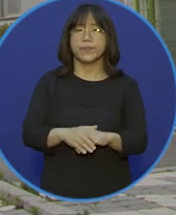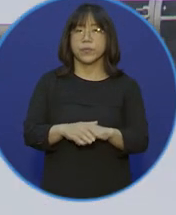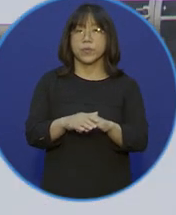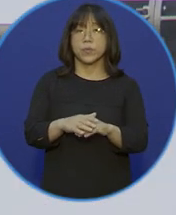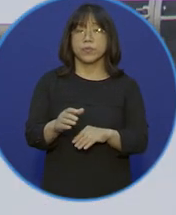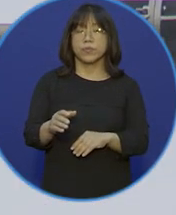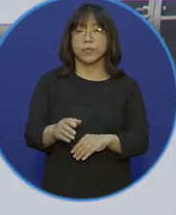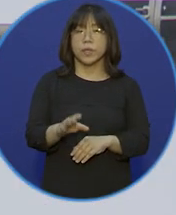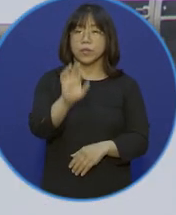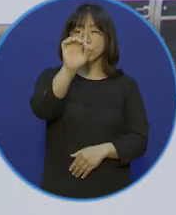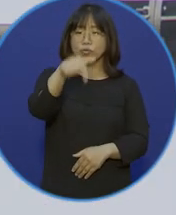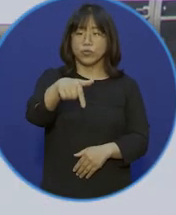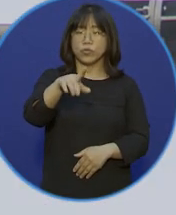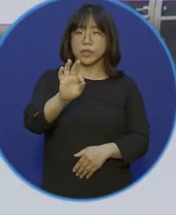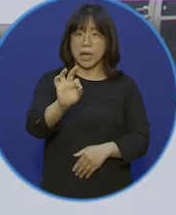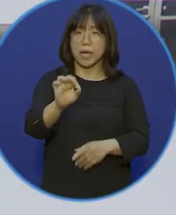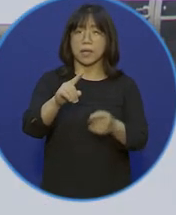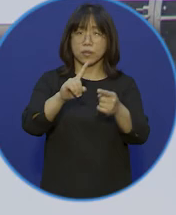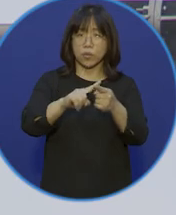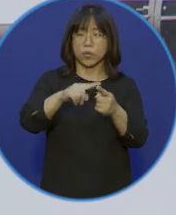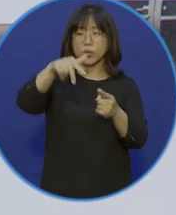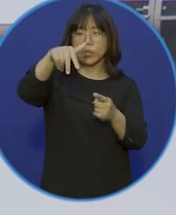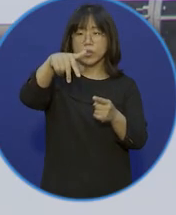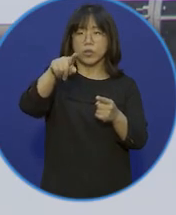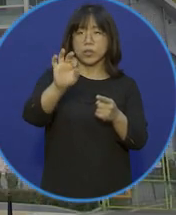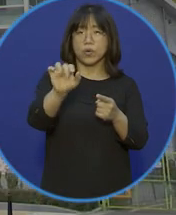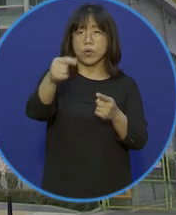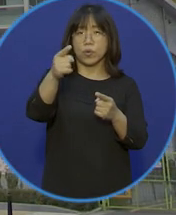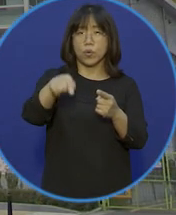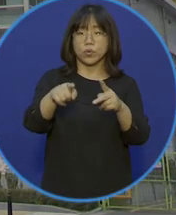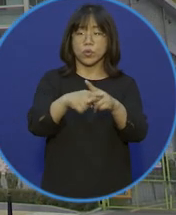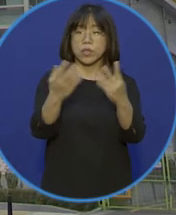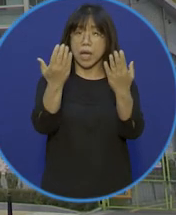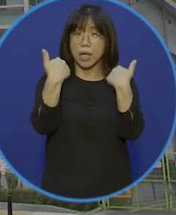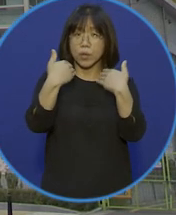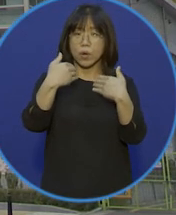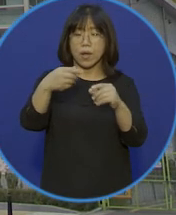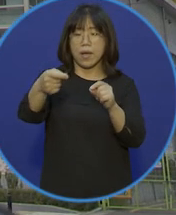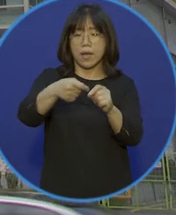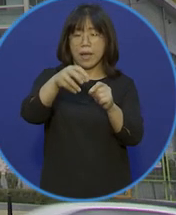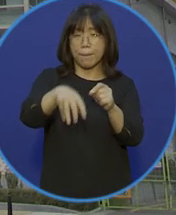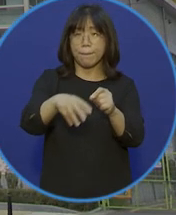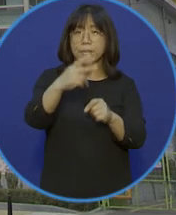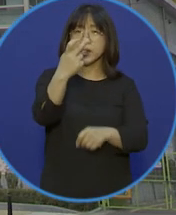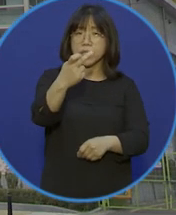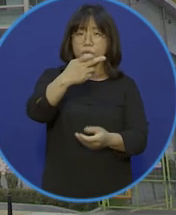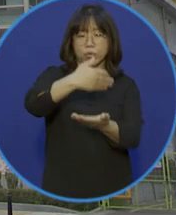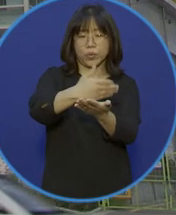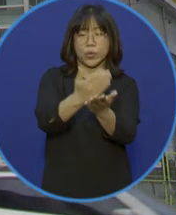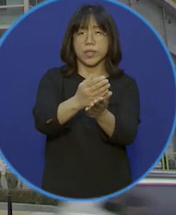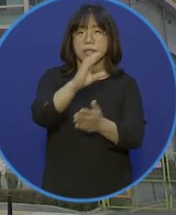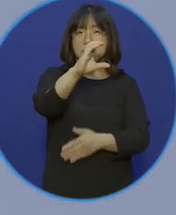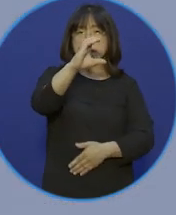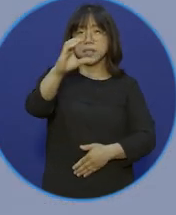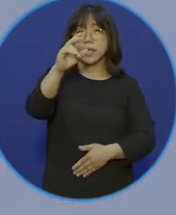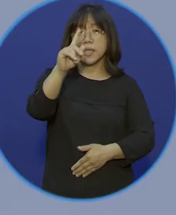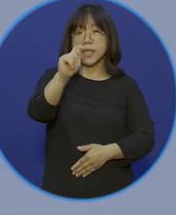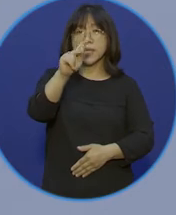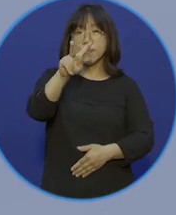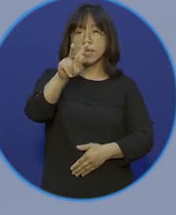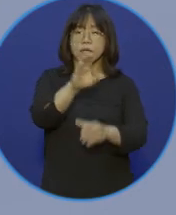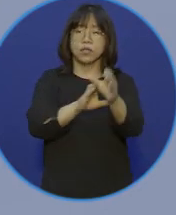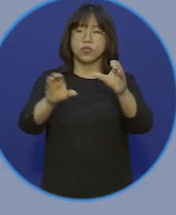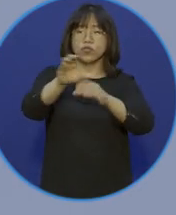또 지역 내 우장초등학교와 전곡초등학교 등 12개소를 선정해 오는 9월까지 CCTV를 추가로